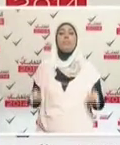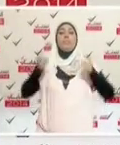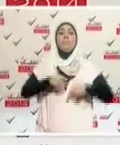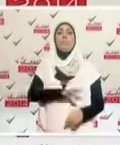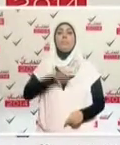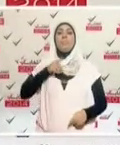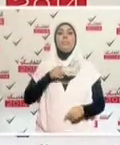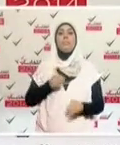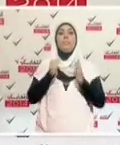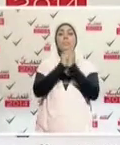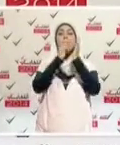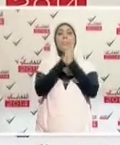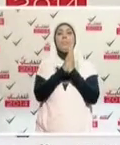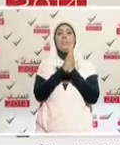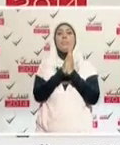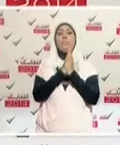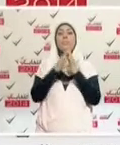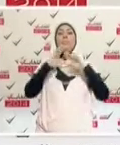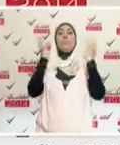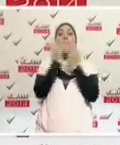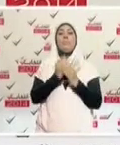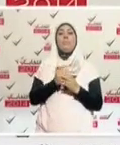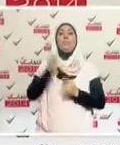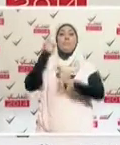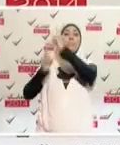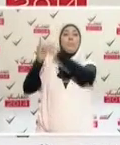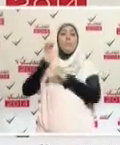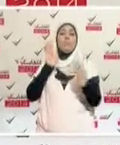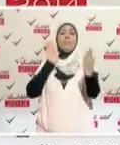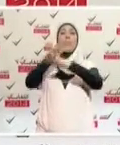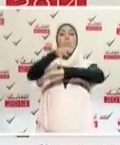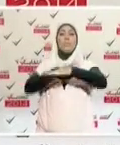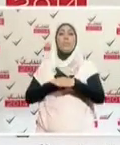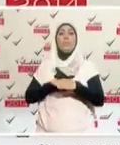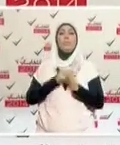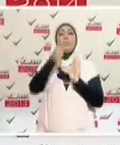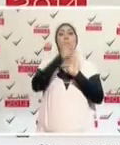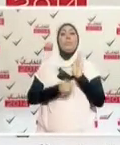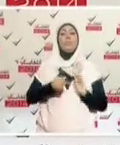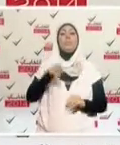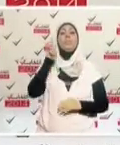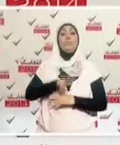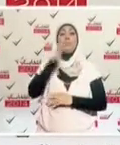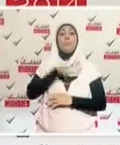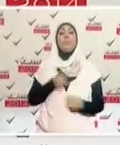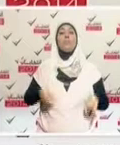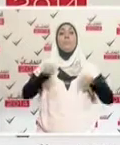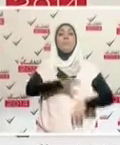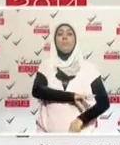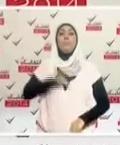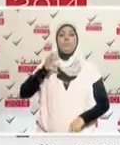ورمزها القصر الروماني الموجود مقابل الولاية. قائمتنا فعلا تحب ترد الاعتبار لتونس